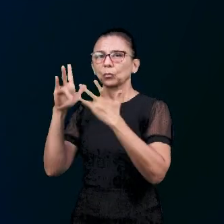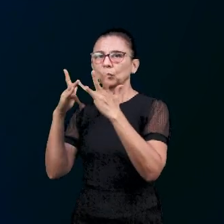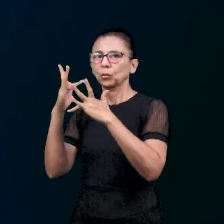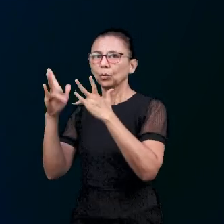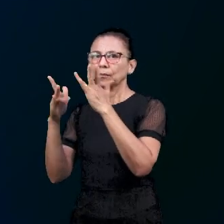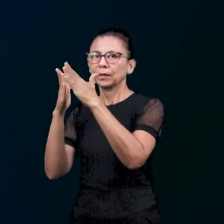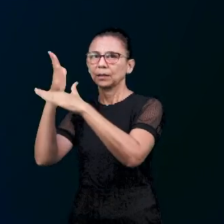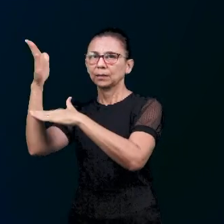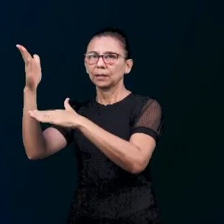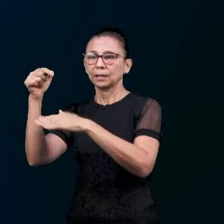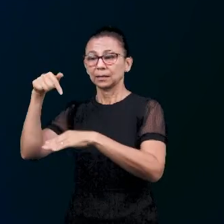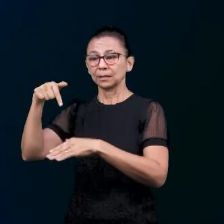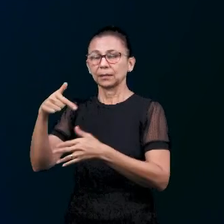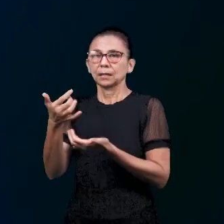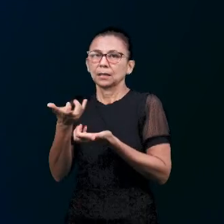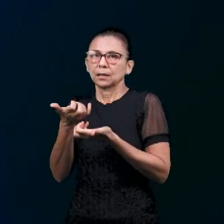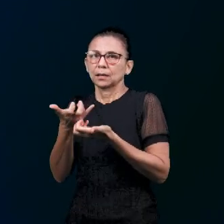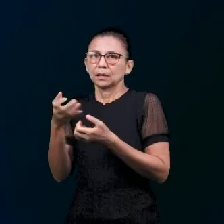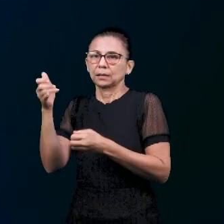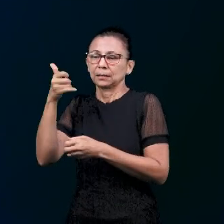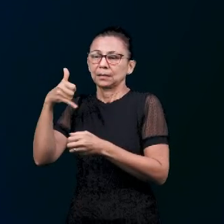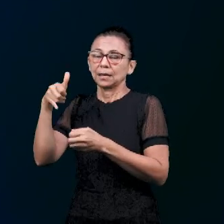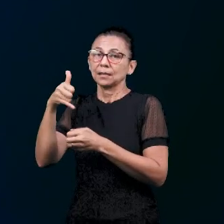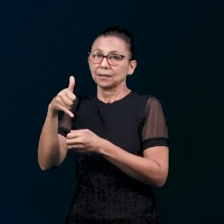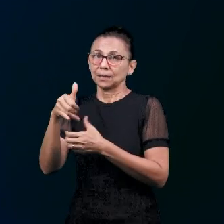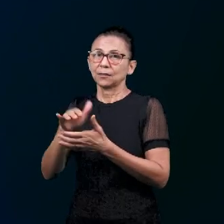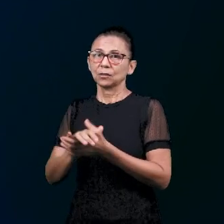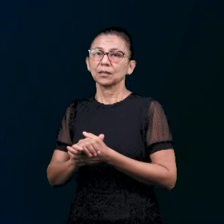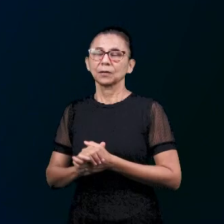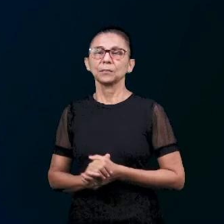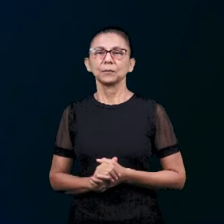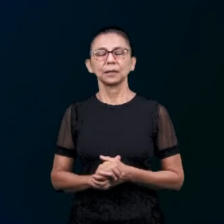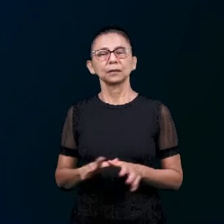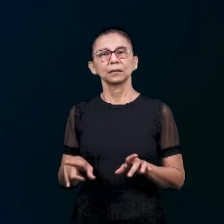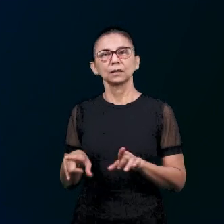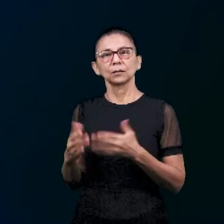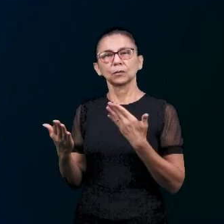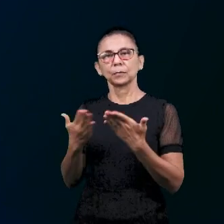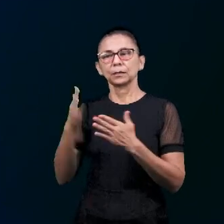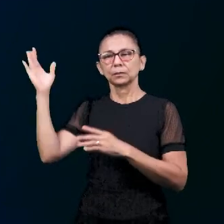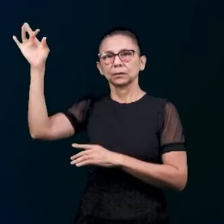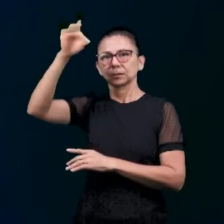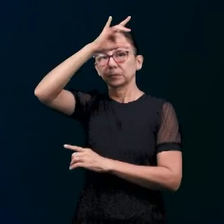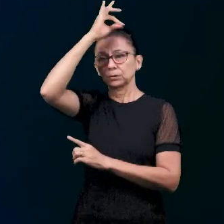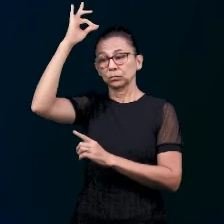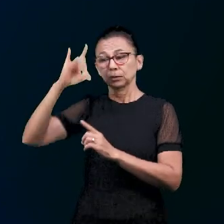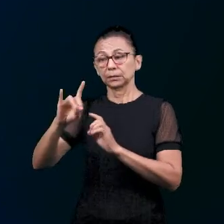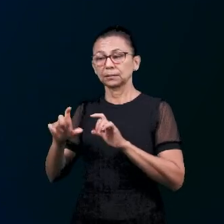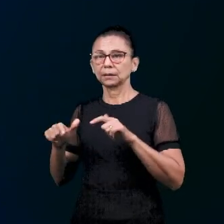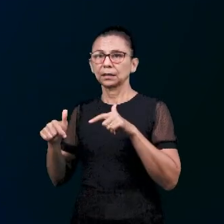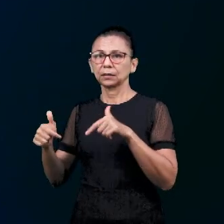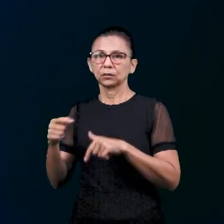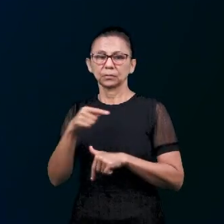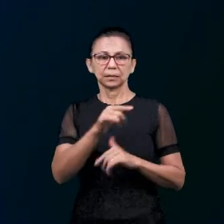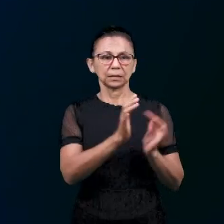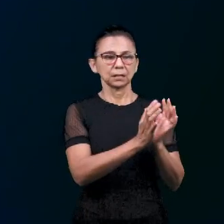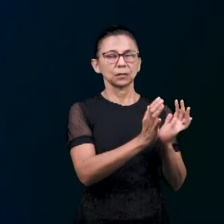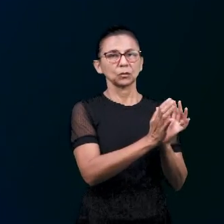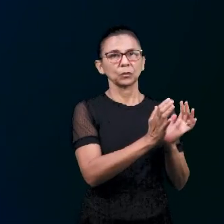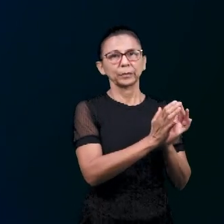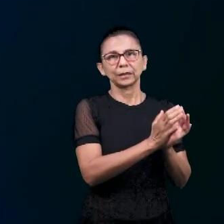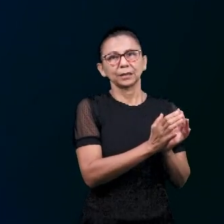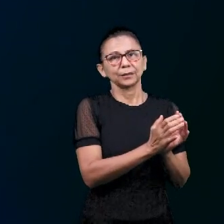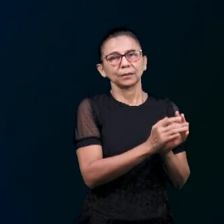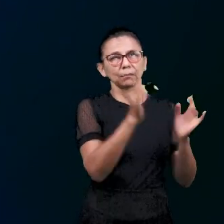Ainsi comme l'Église fidèle, elle est remplie du Saint-Esprit et est déjà sanctifiée et prête pour se retrouver avec